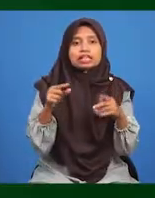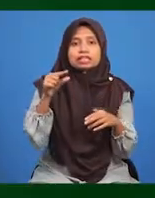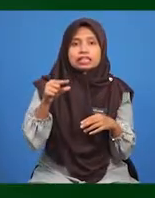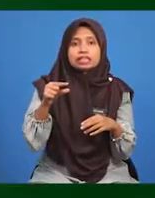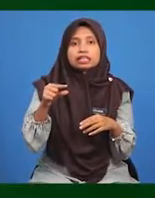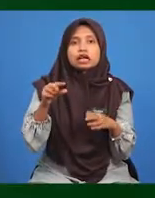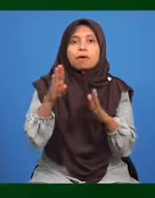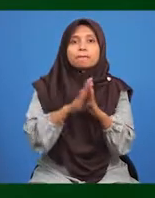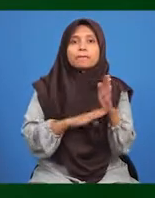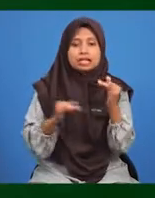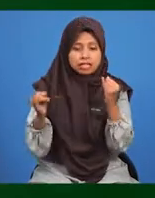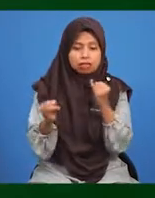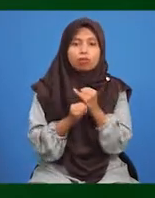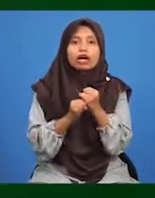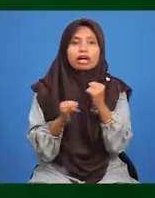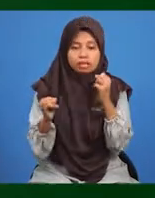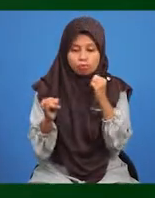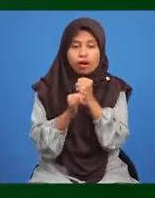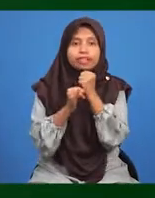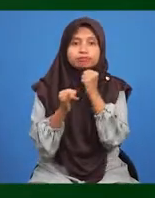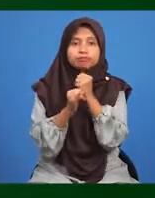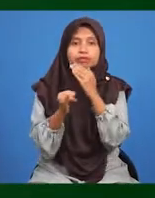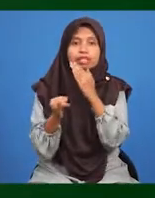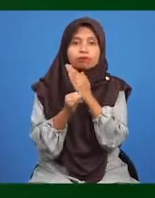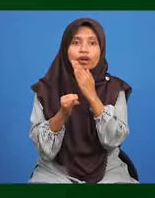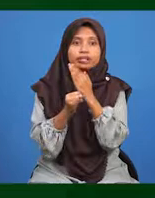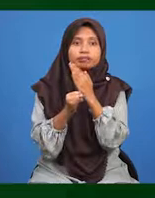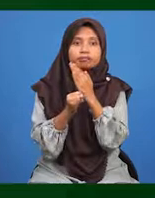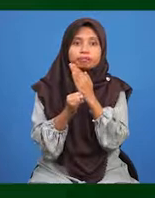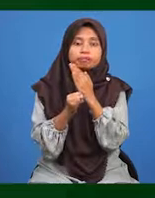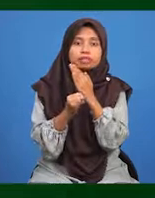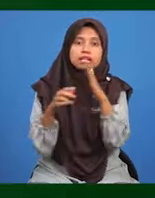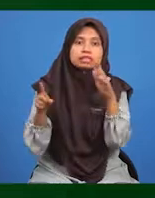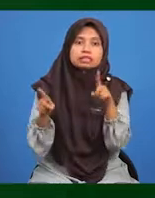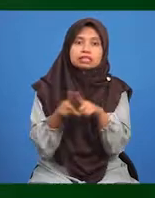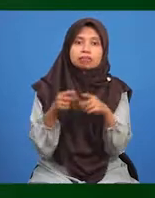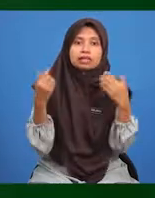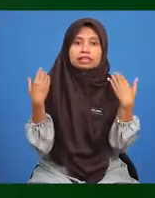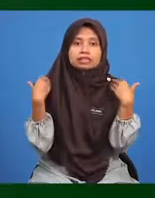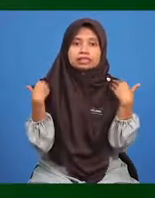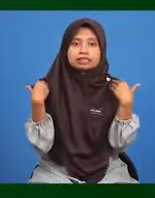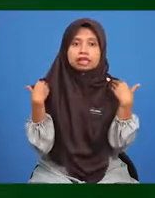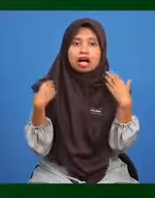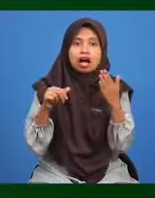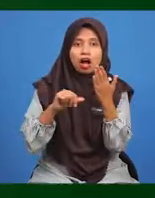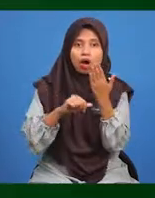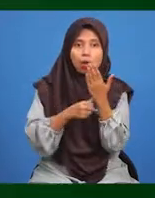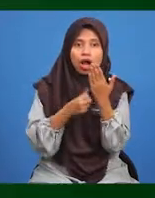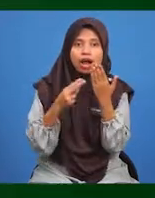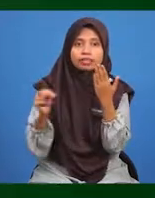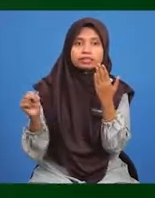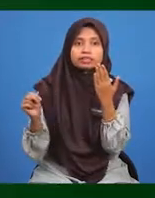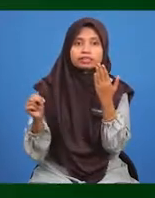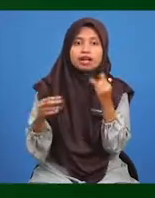Kata ganda berimbuhan ialah kata ganda yang diberi imbuhan sama ada yang berupa